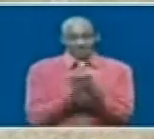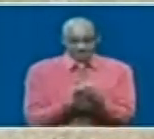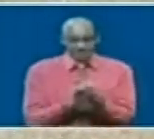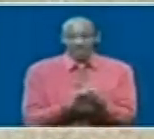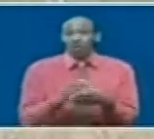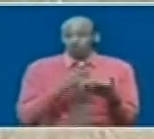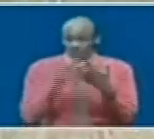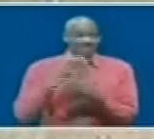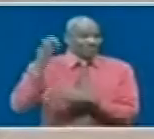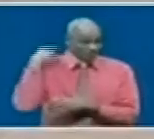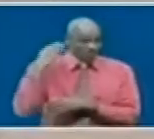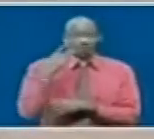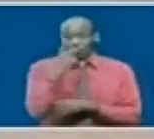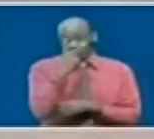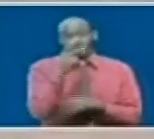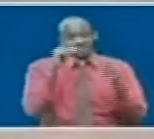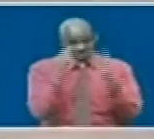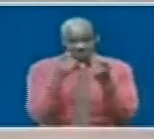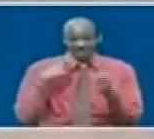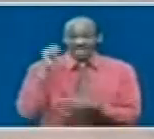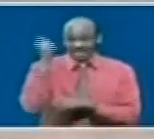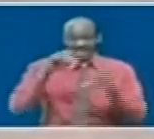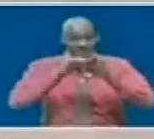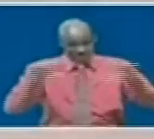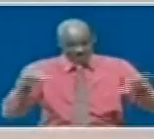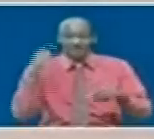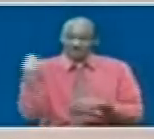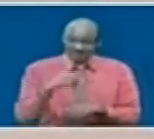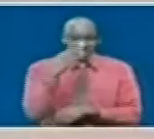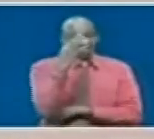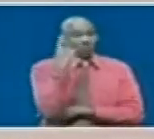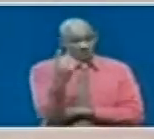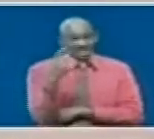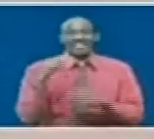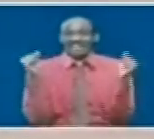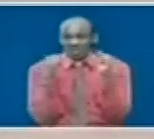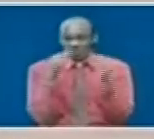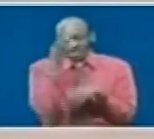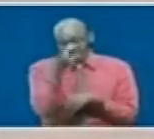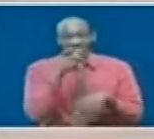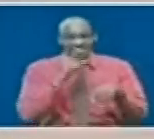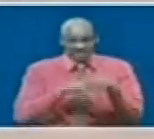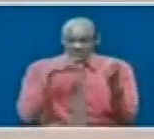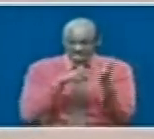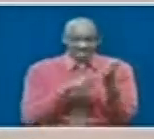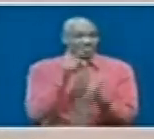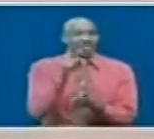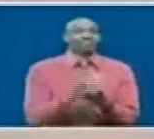mbili zilizopita, timu hiyo ilaza timu ya Kenya Pipeline kwa seti 3-1 mjini Nanyuki kwenye mechi ya ligi ya mchezo